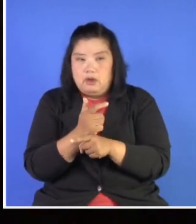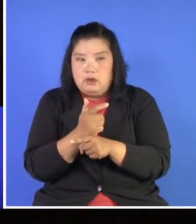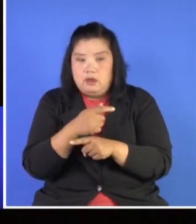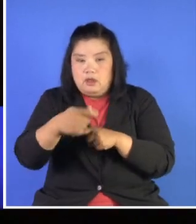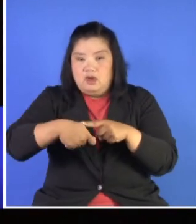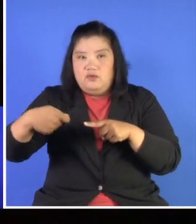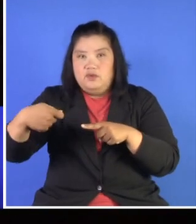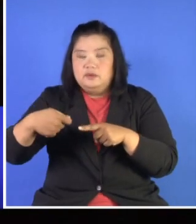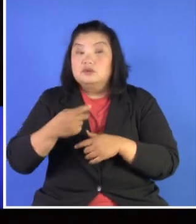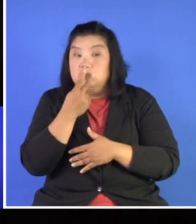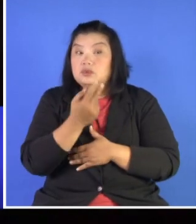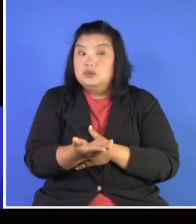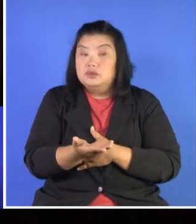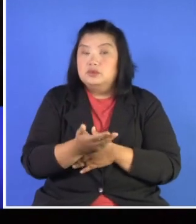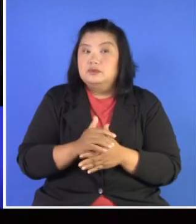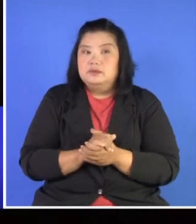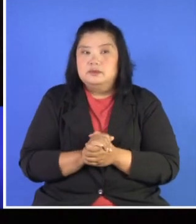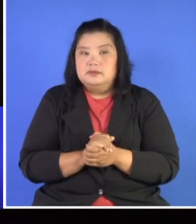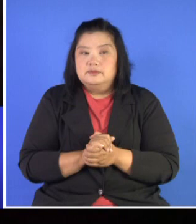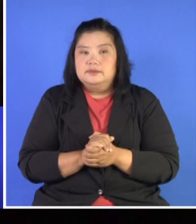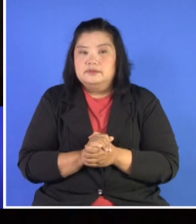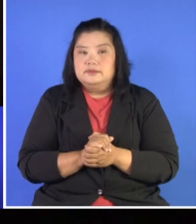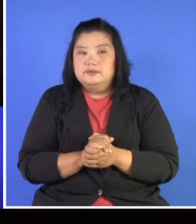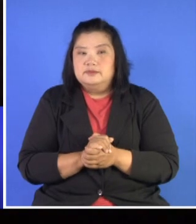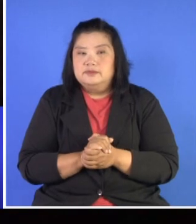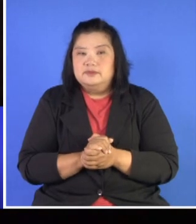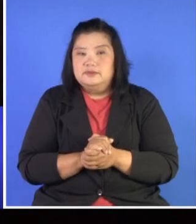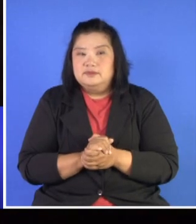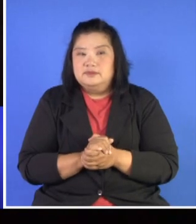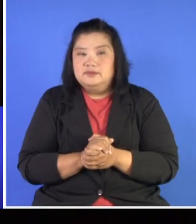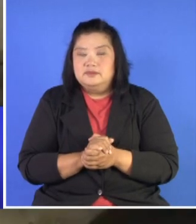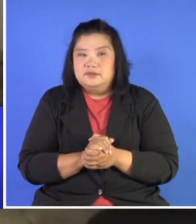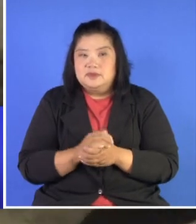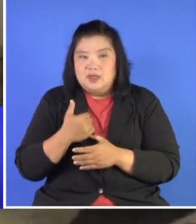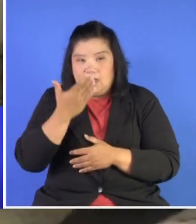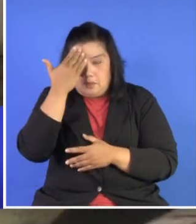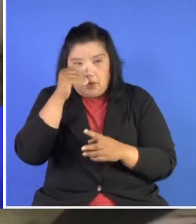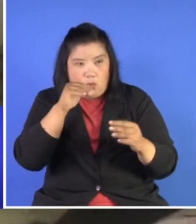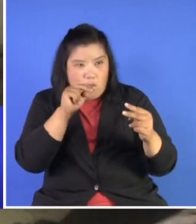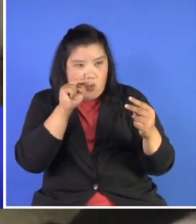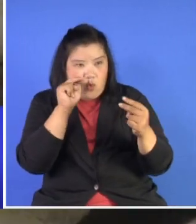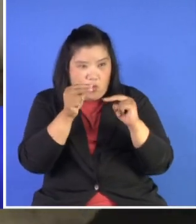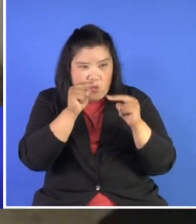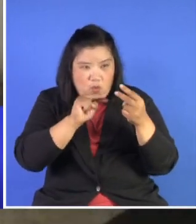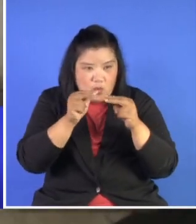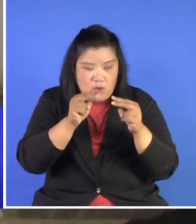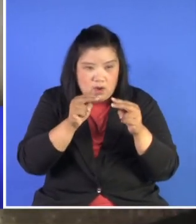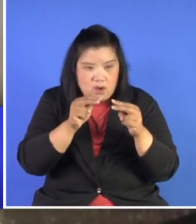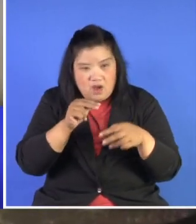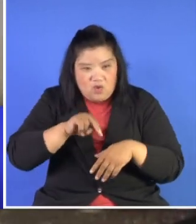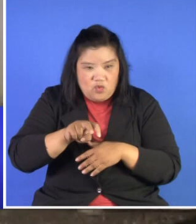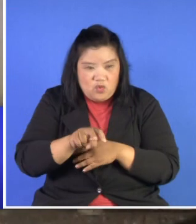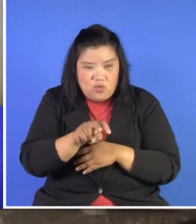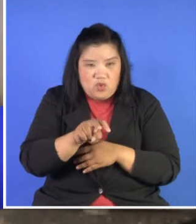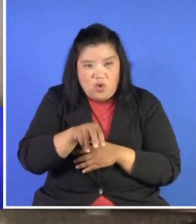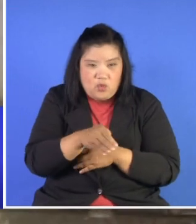ผชิญหน้ากัน เจอมั้ยอ่ะ นี่โอ้โหดูนักข่าวเขียนมางูเห็นท่าทีความพร้อมของผู้กองสุรชัยงูพยายามหลบหนีเข้าไปในกองกระเบื้องผู้กองสุร